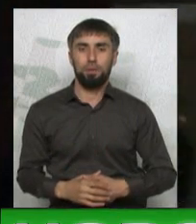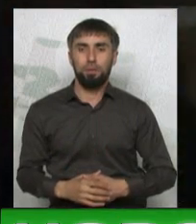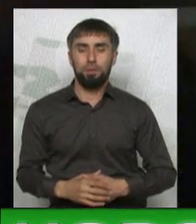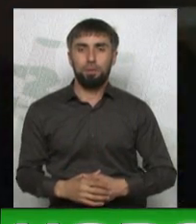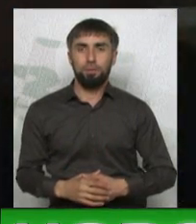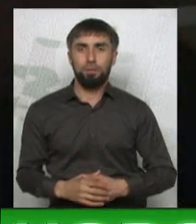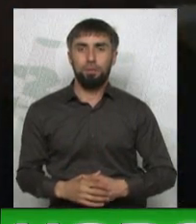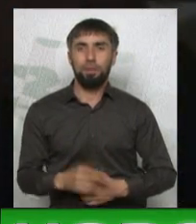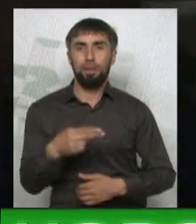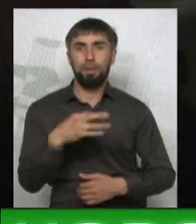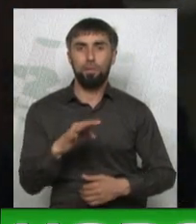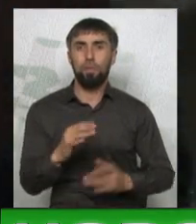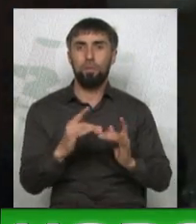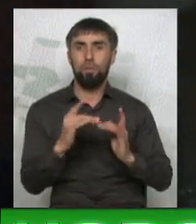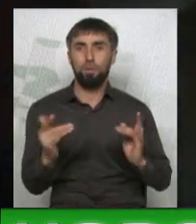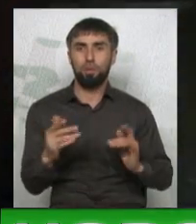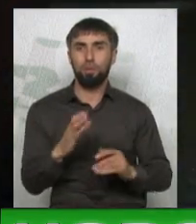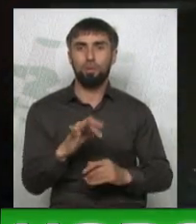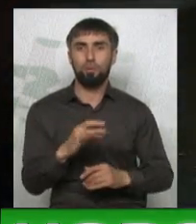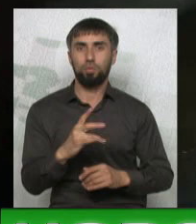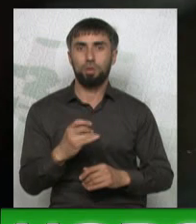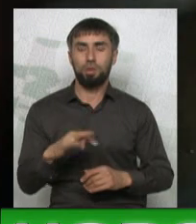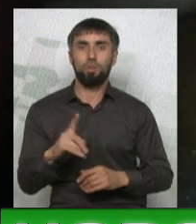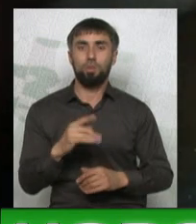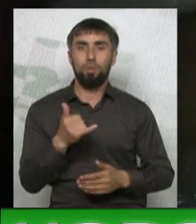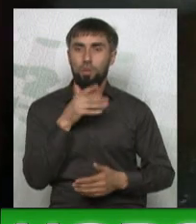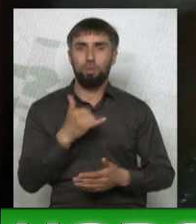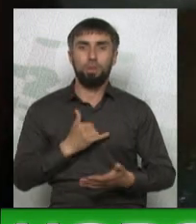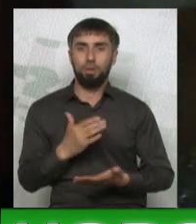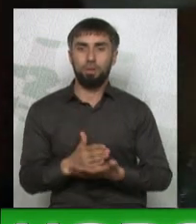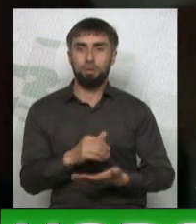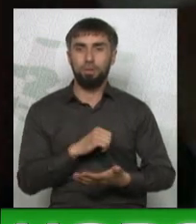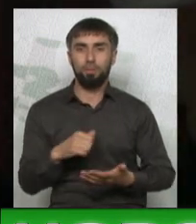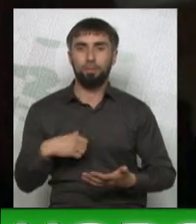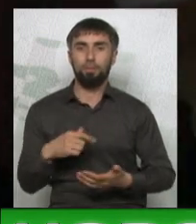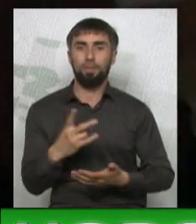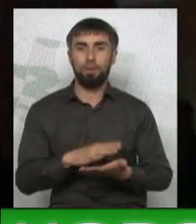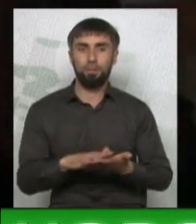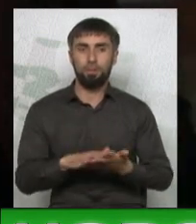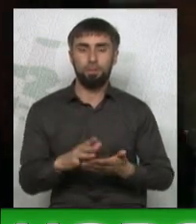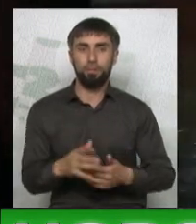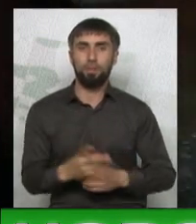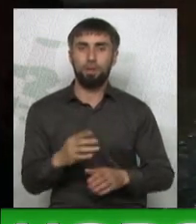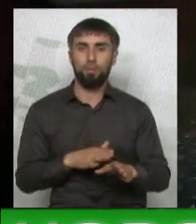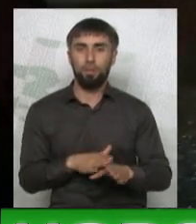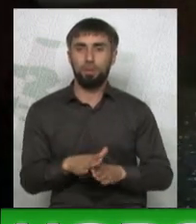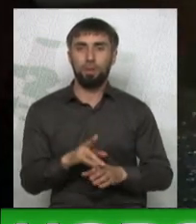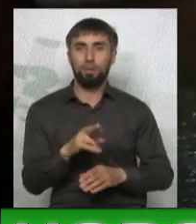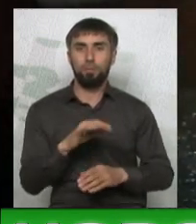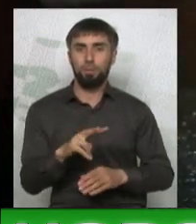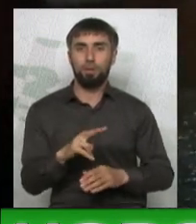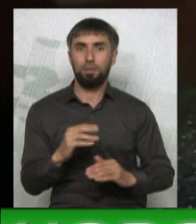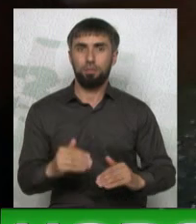Не было. Хорошо. По мостовым сооружениям, которые у нас есть, они самые расчищены, я понял. Да. Максимальный предел